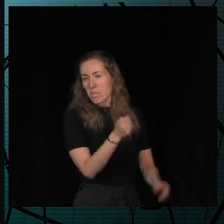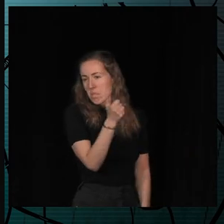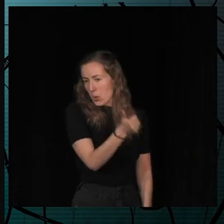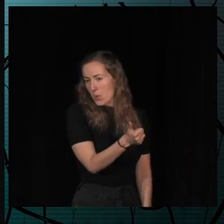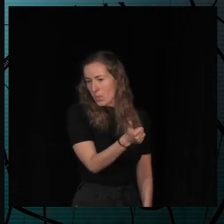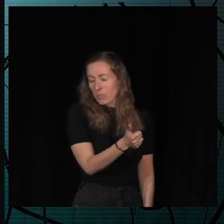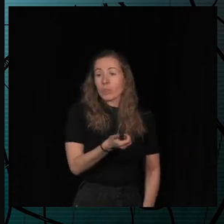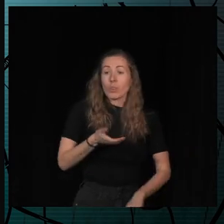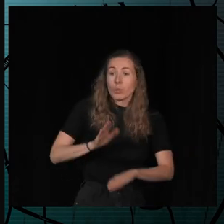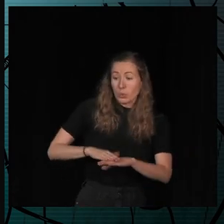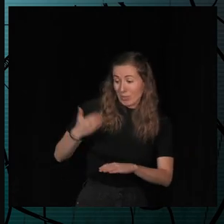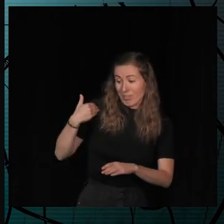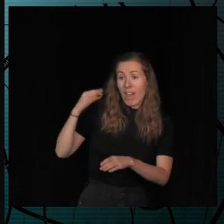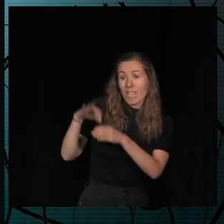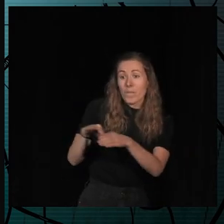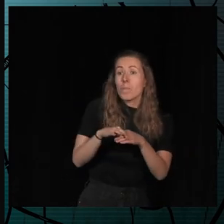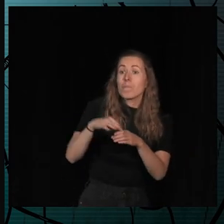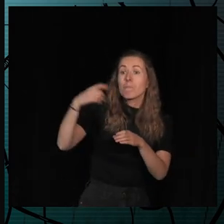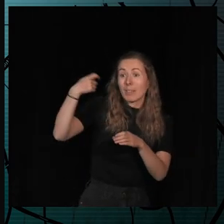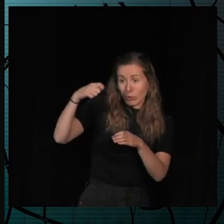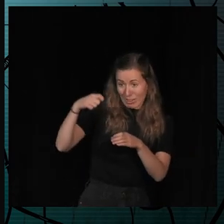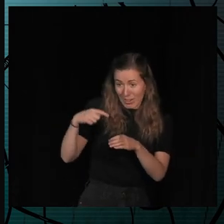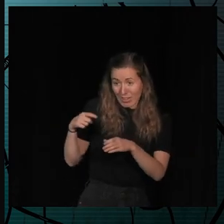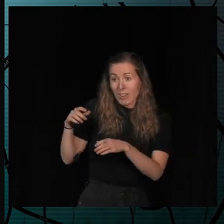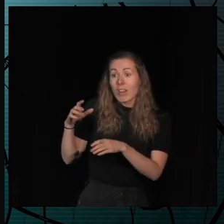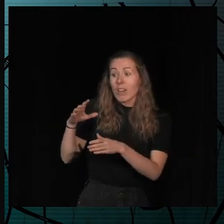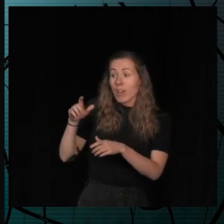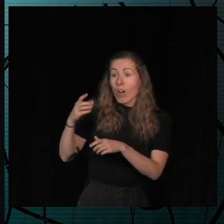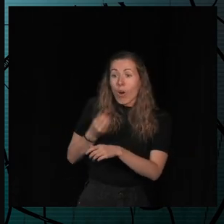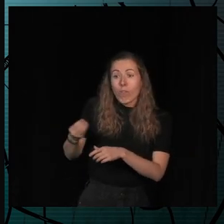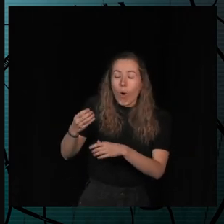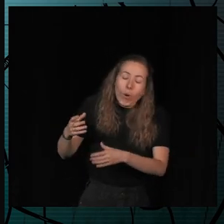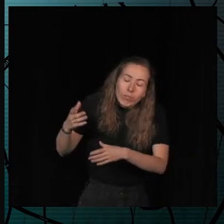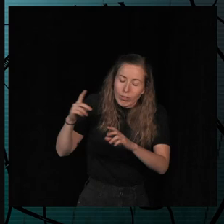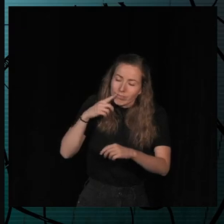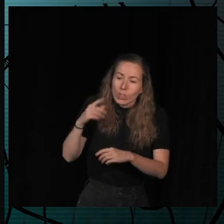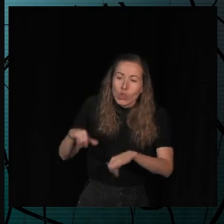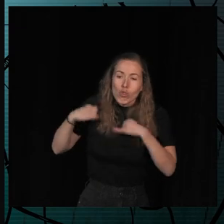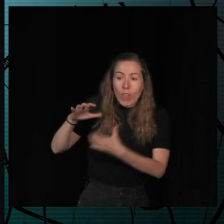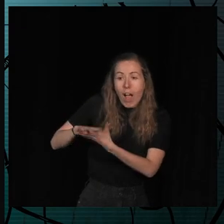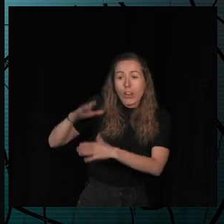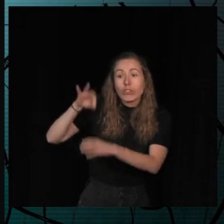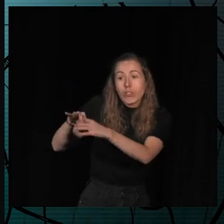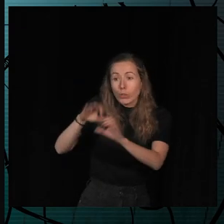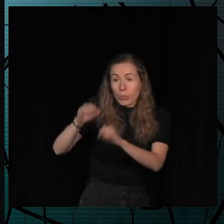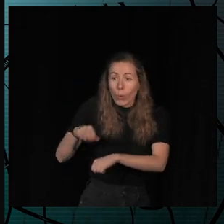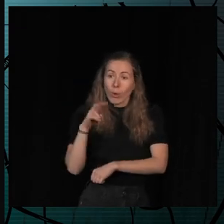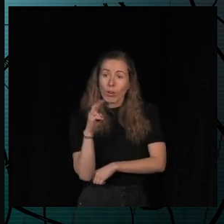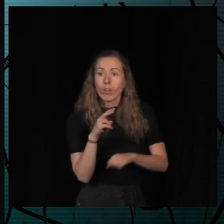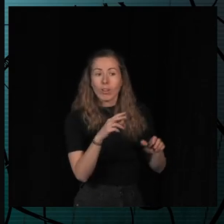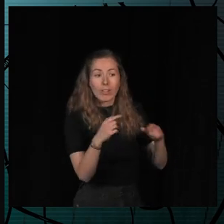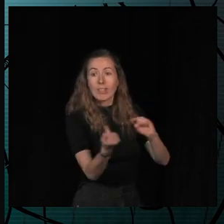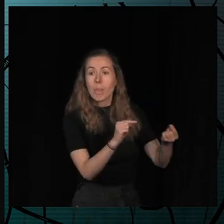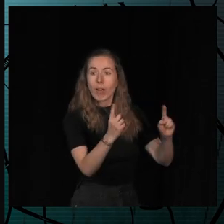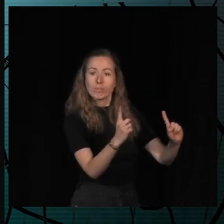quasiment aucun gamin en âge de voter n'a regardé les débats présidentiels parce que pourquoi faire par contre ils les ont regardé sur twitch parce que les